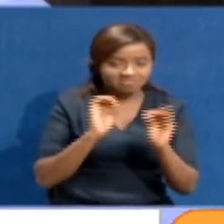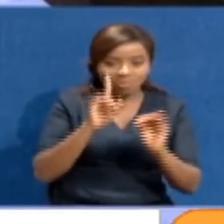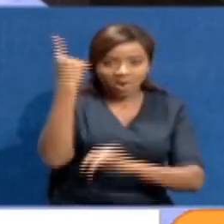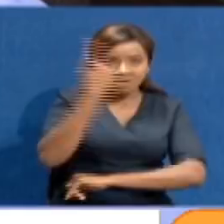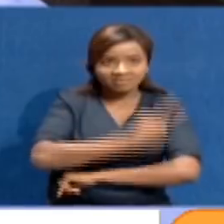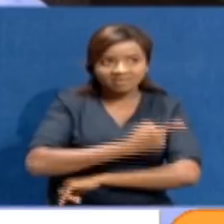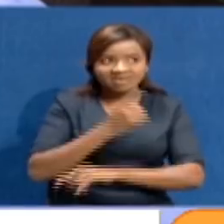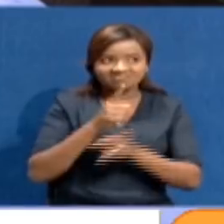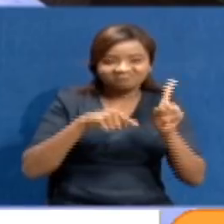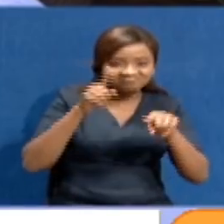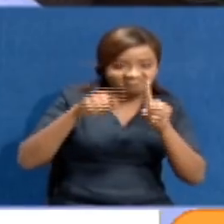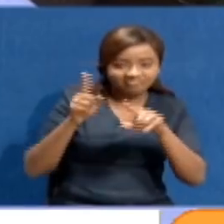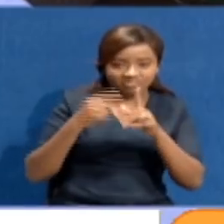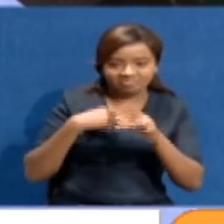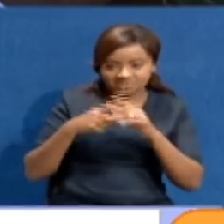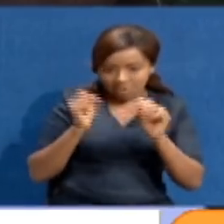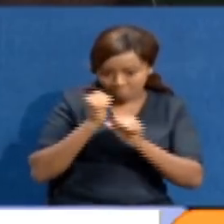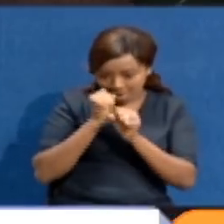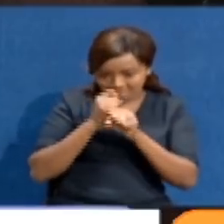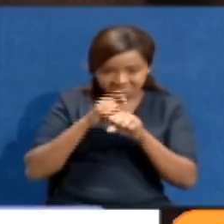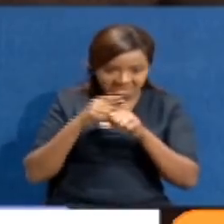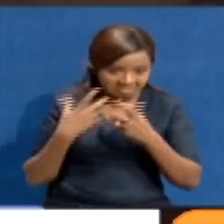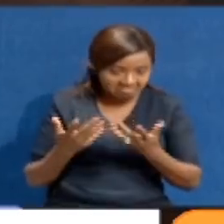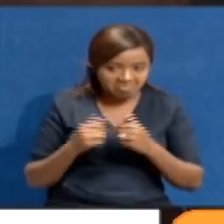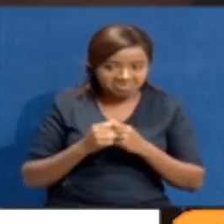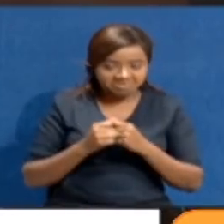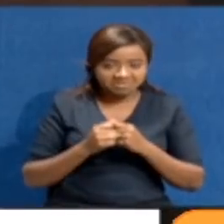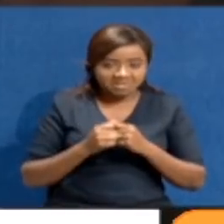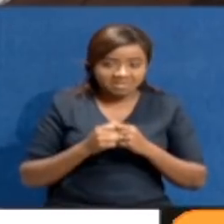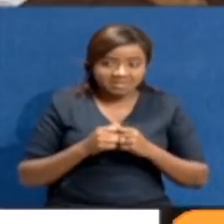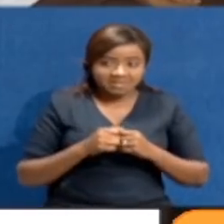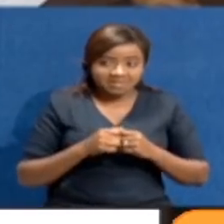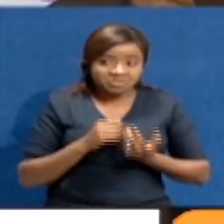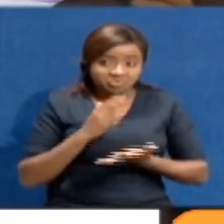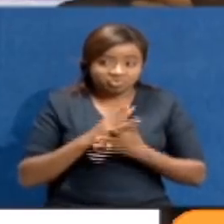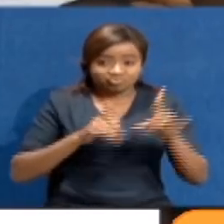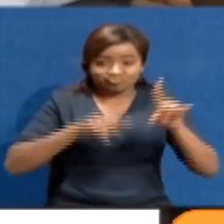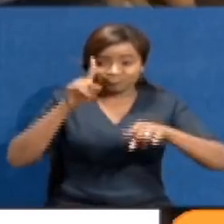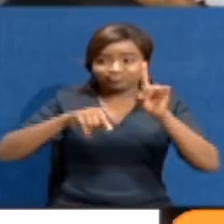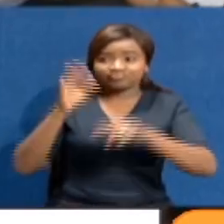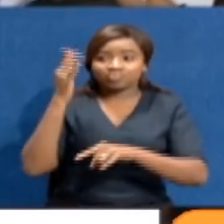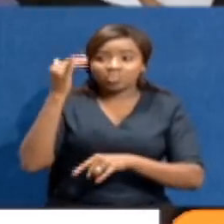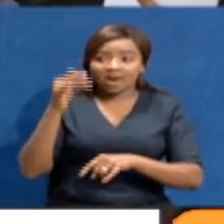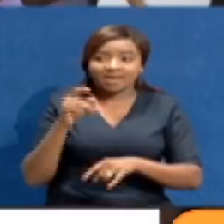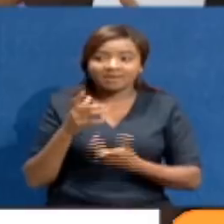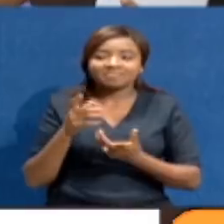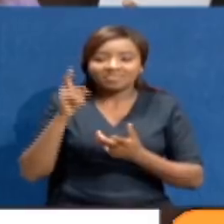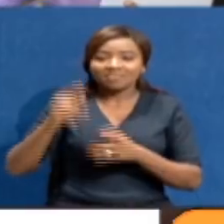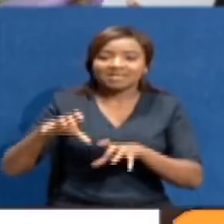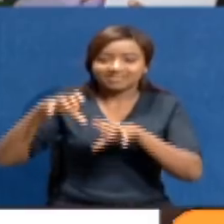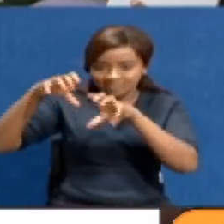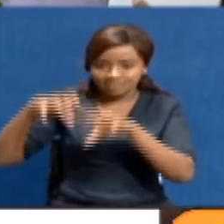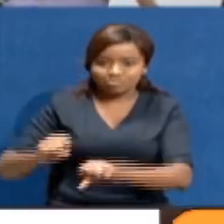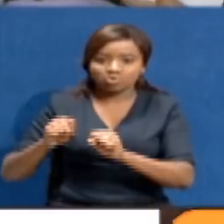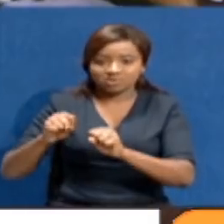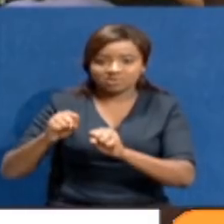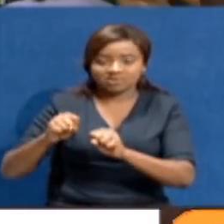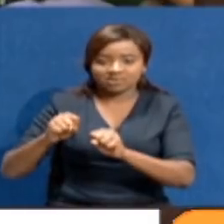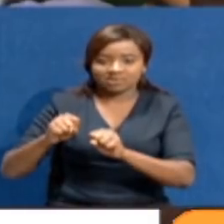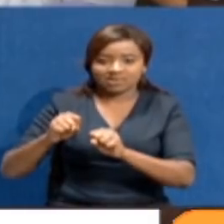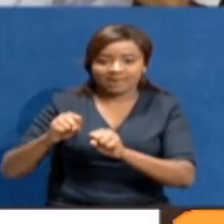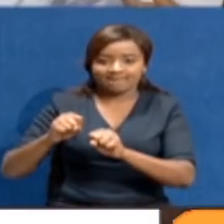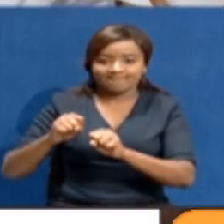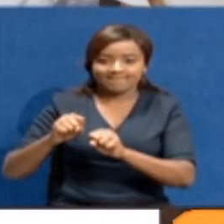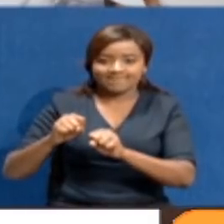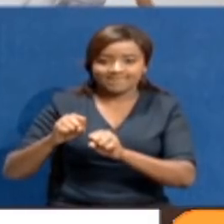siku italingana na ile masaa nimeanza kazi. Na hii inaendanga sababu, hii masaji yetu mpaka ubook, it is a booked and a